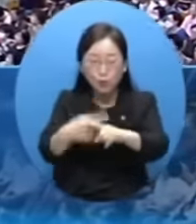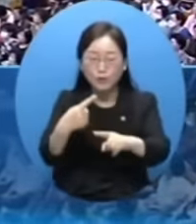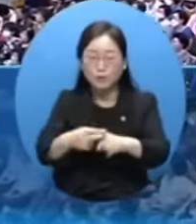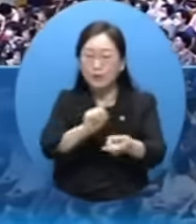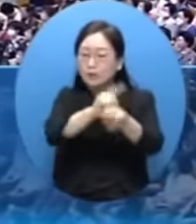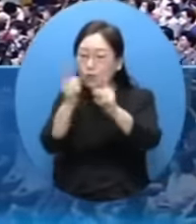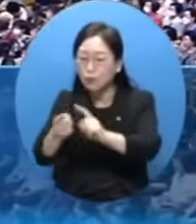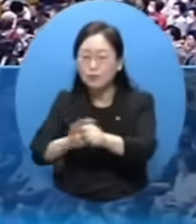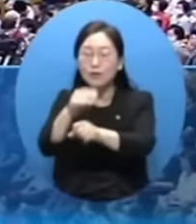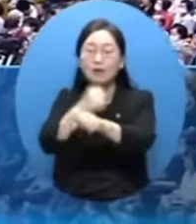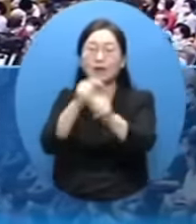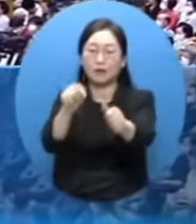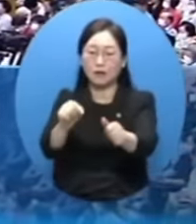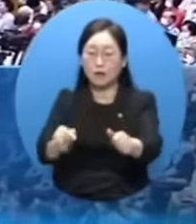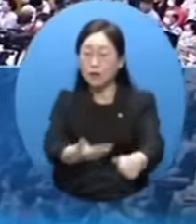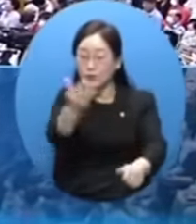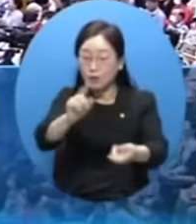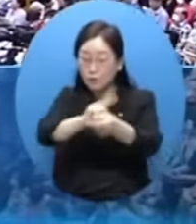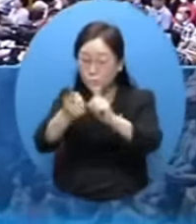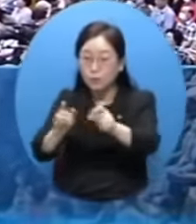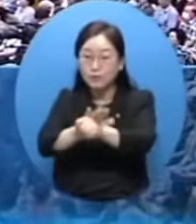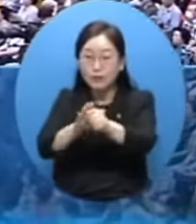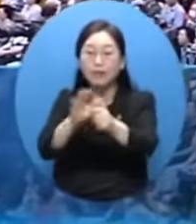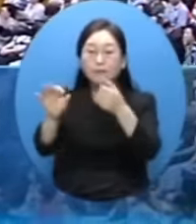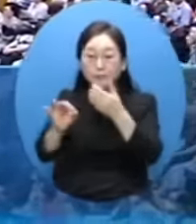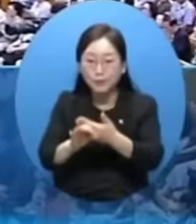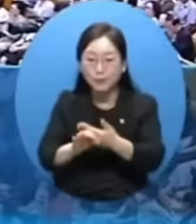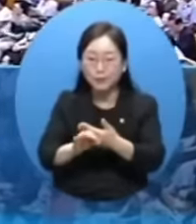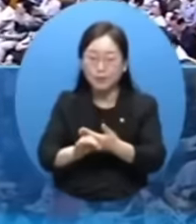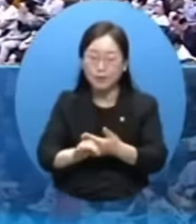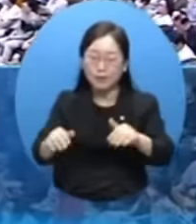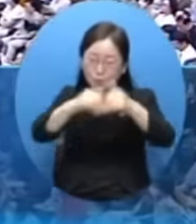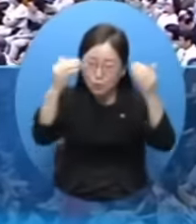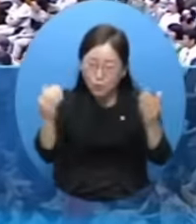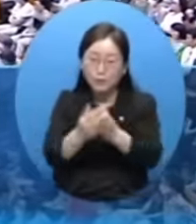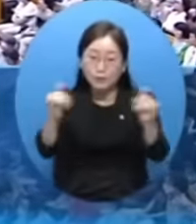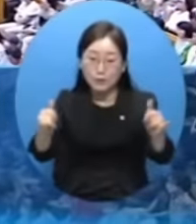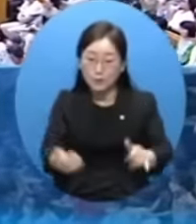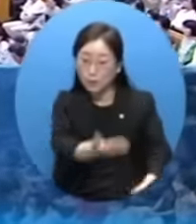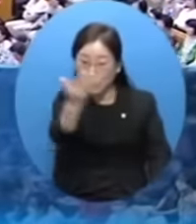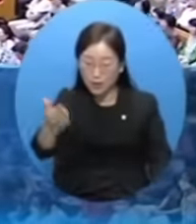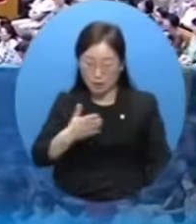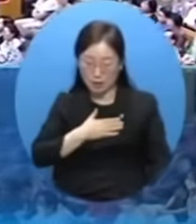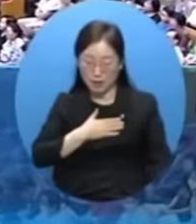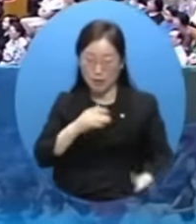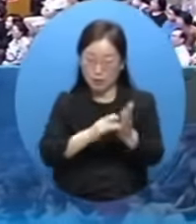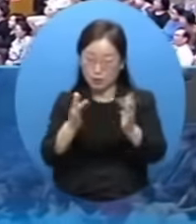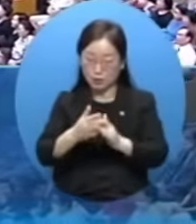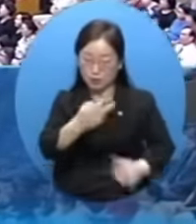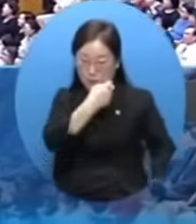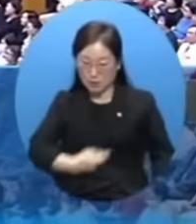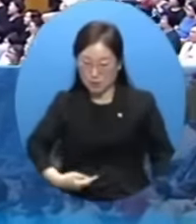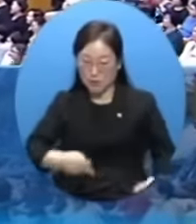서로 사랑하라. 너희가 서로 사랑하면 이로써 모든 사람이 너희가 내 제자인 줄 알리라.